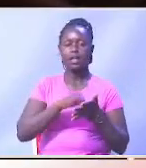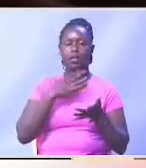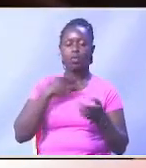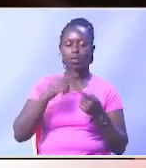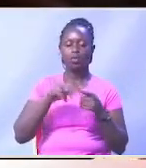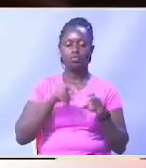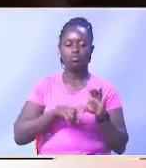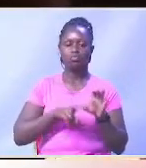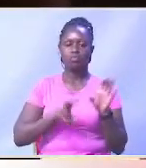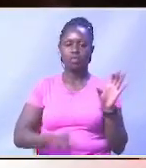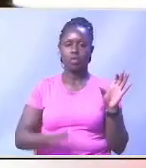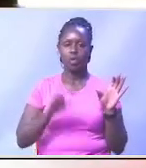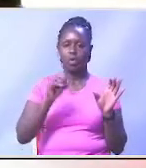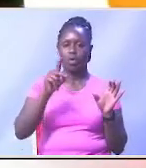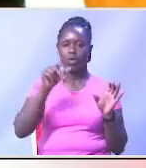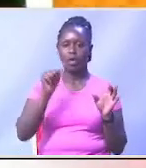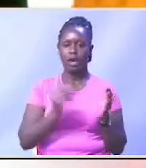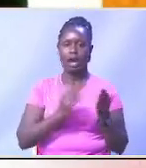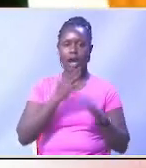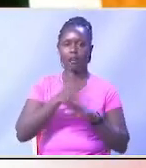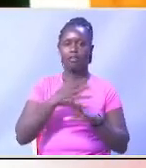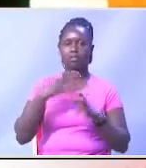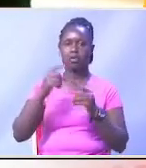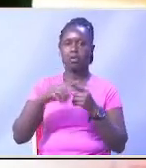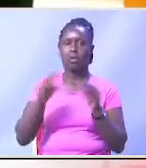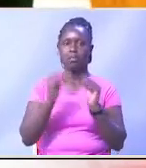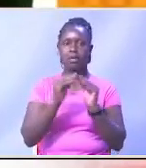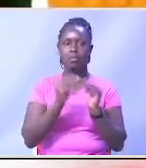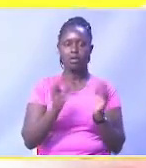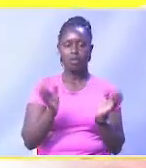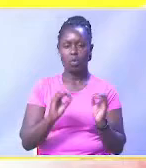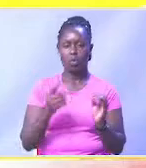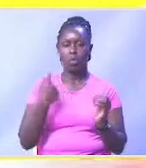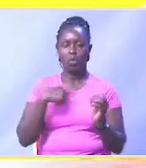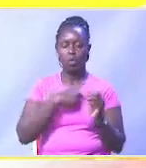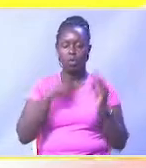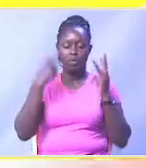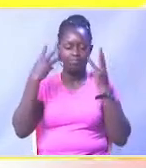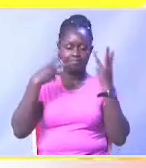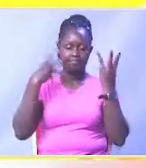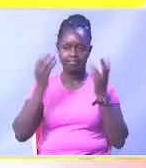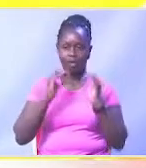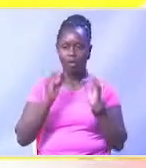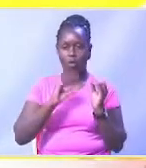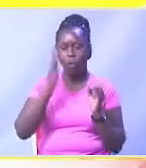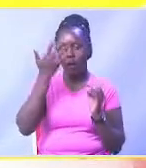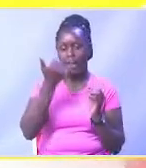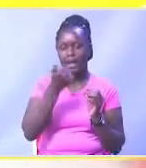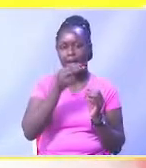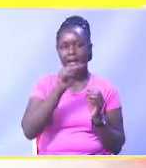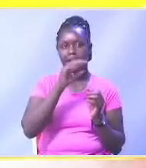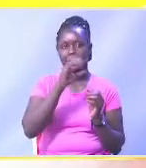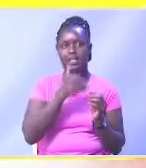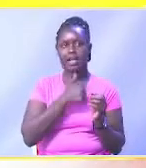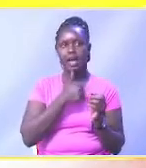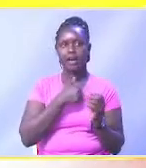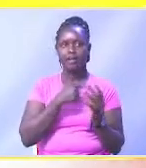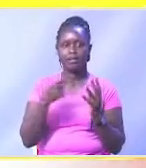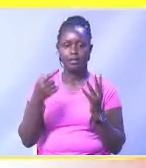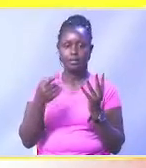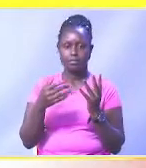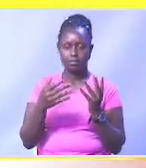Oka after he snubbed a number of meetings. Hatuna wasiwasi kwa sababu ANC iko na wania viti